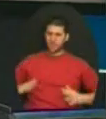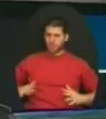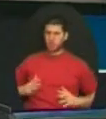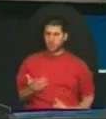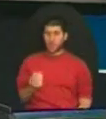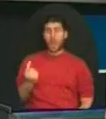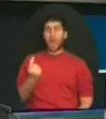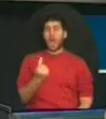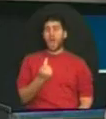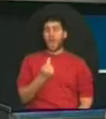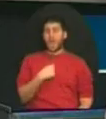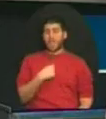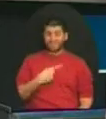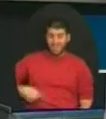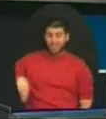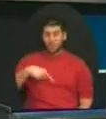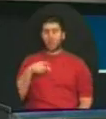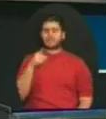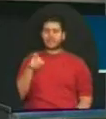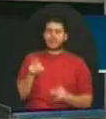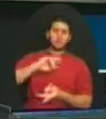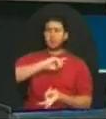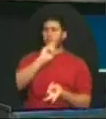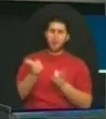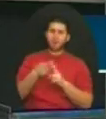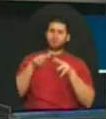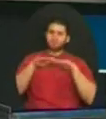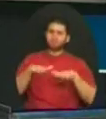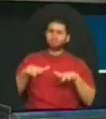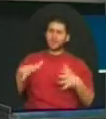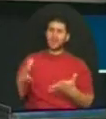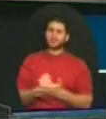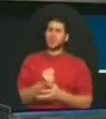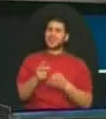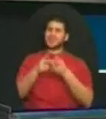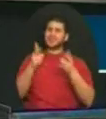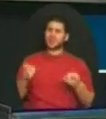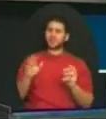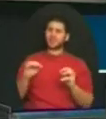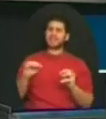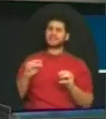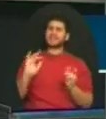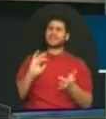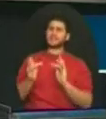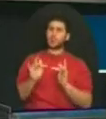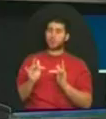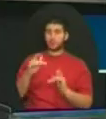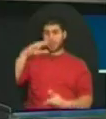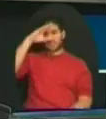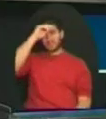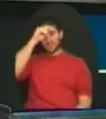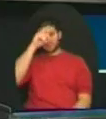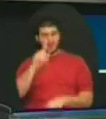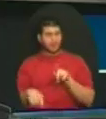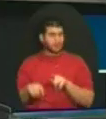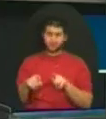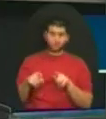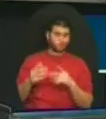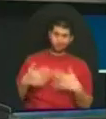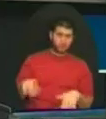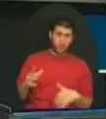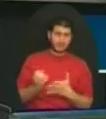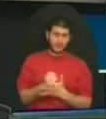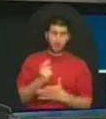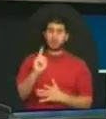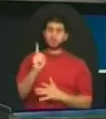ואנחנו בעצם המשך של תנועות לפתור סכסוכים, מה שגברים לא בהכרח הצליחו לעשות, ובטח כל